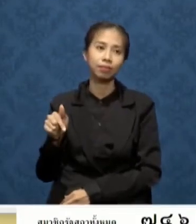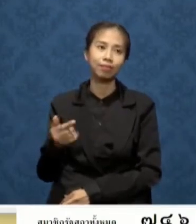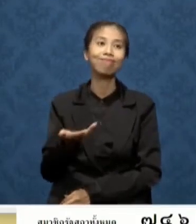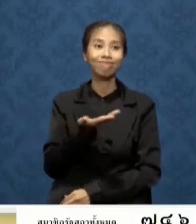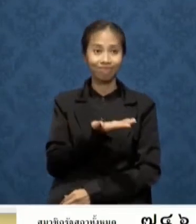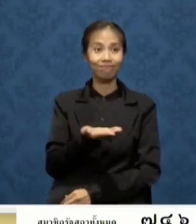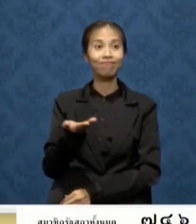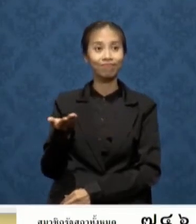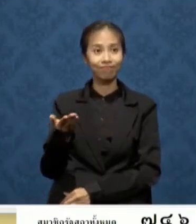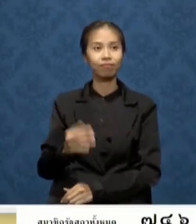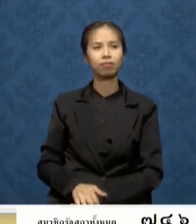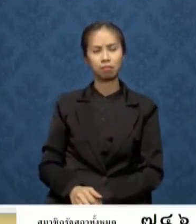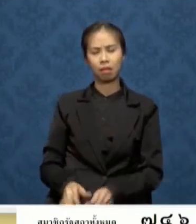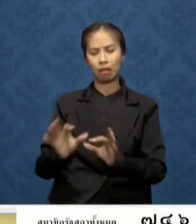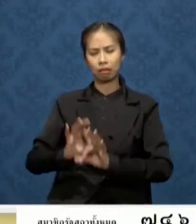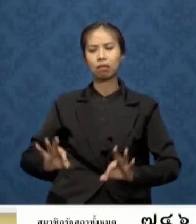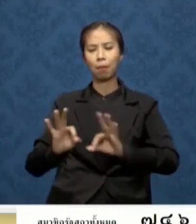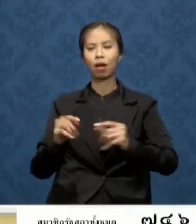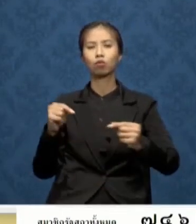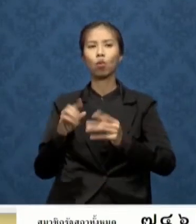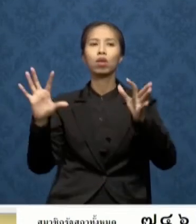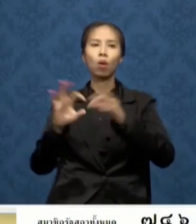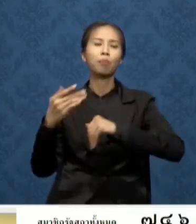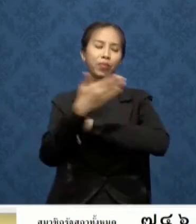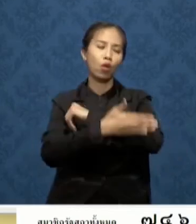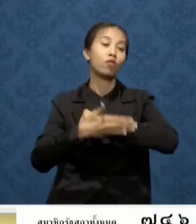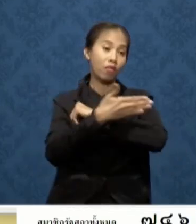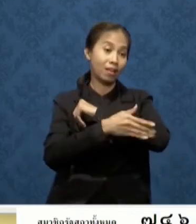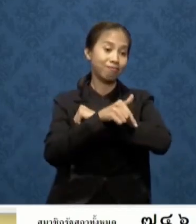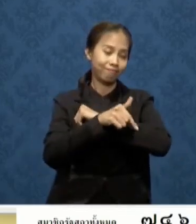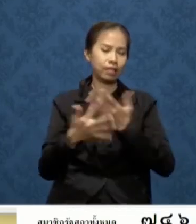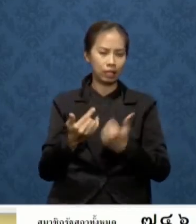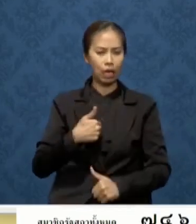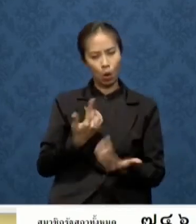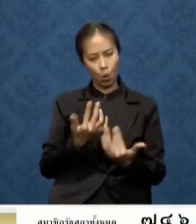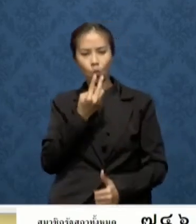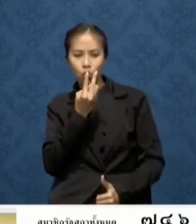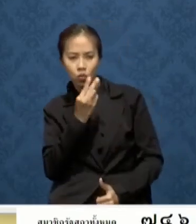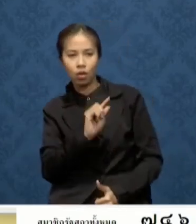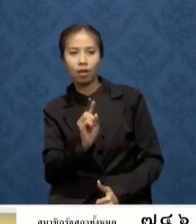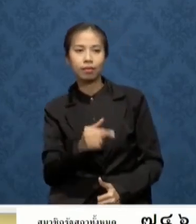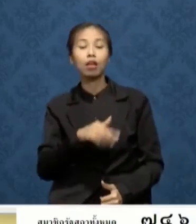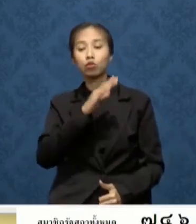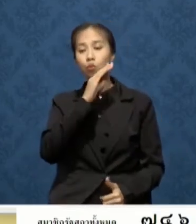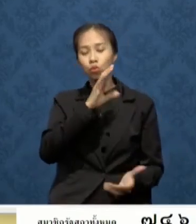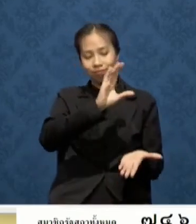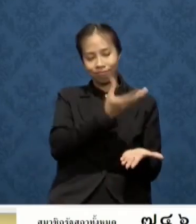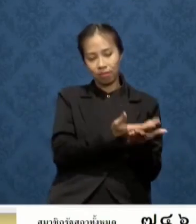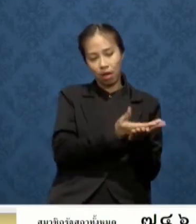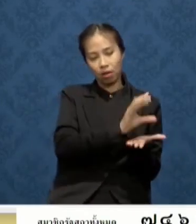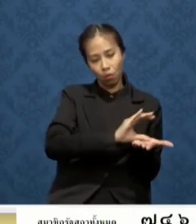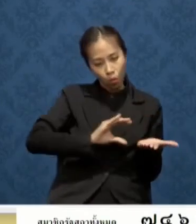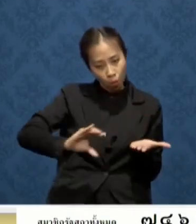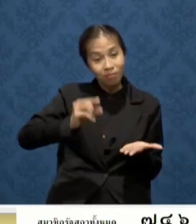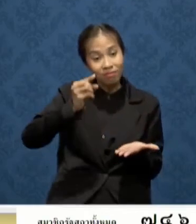ภาพ สเหไดว่าเน้นที่ระบบรางผมก็ลอดูนะครบ วเวลาจรๆนี่ย ได้เงประมาณมาจรๆนี่ ท่านจะ